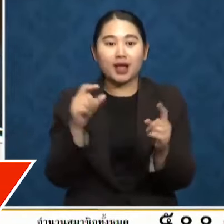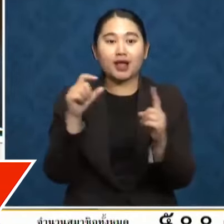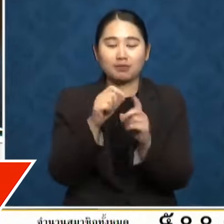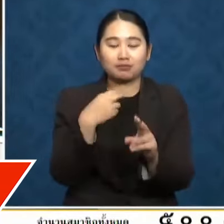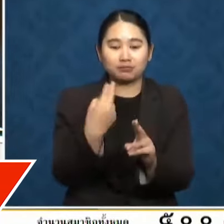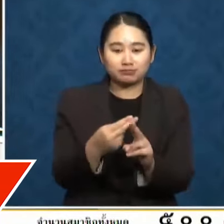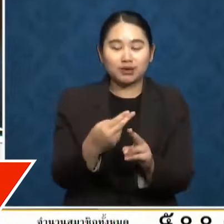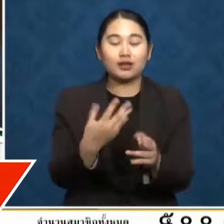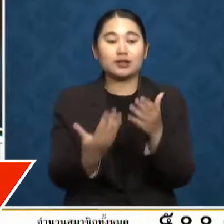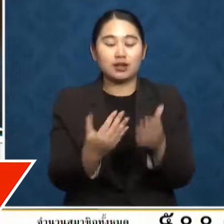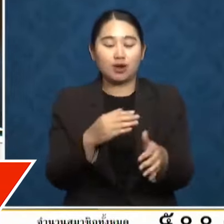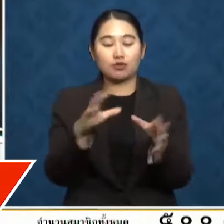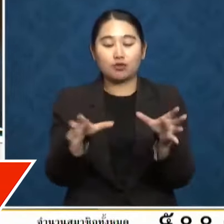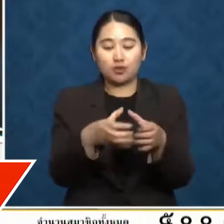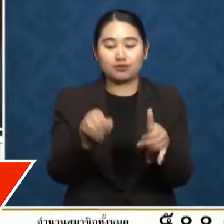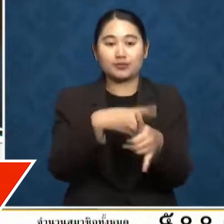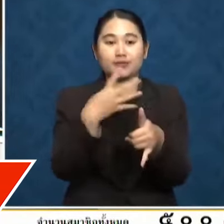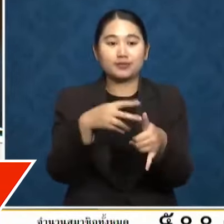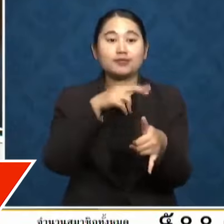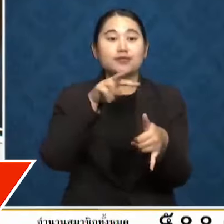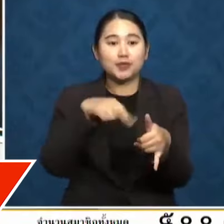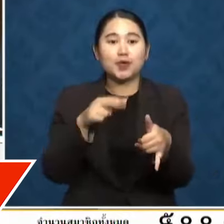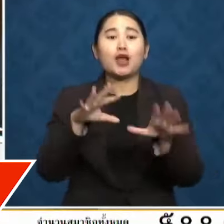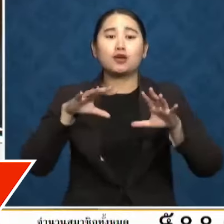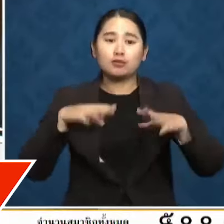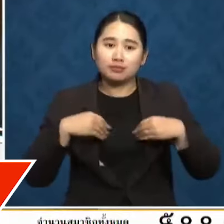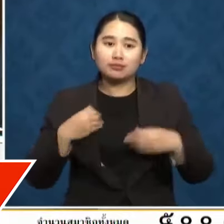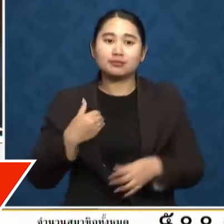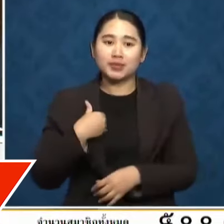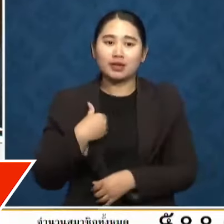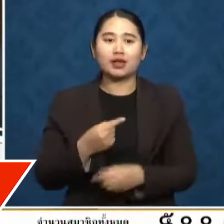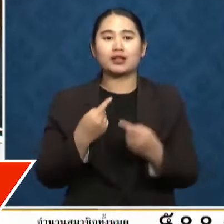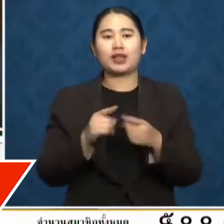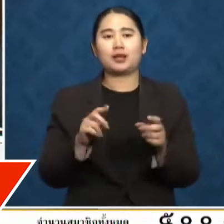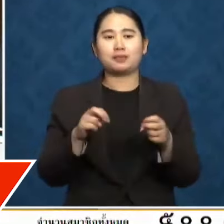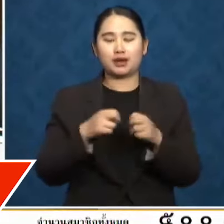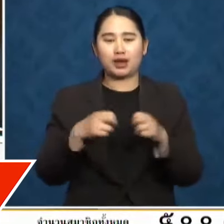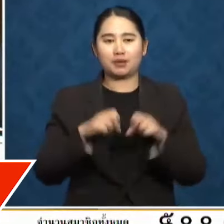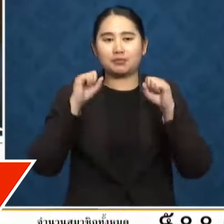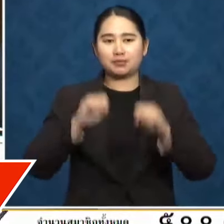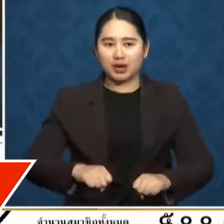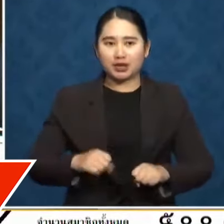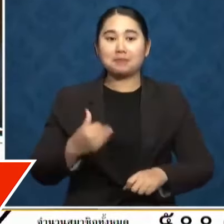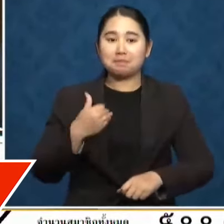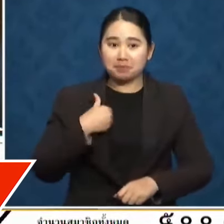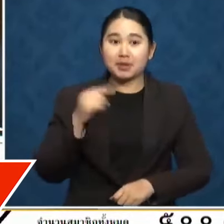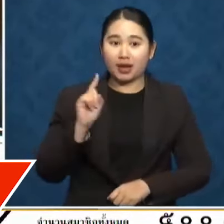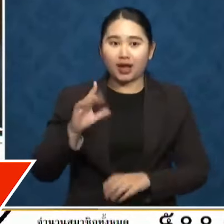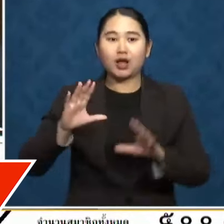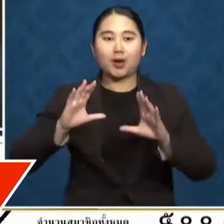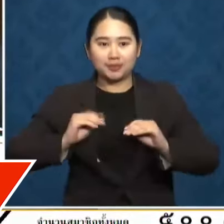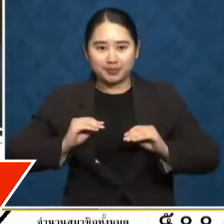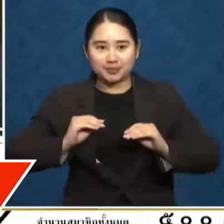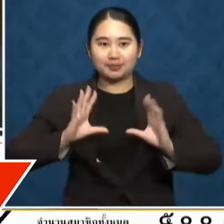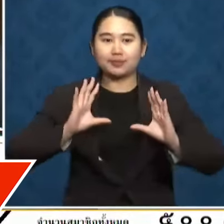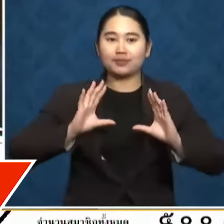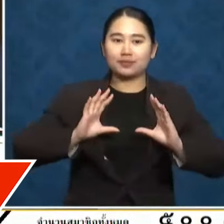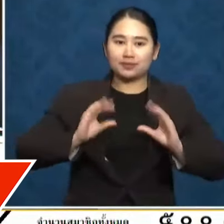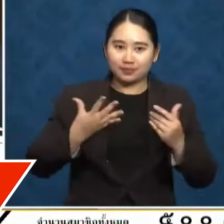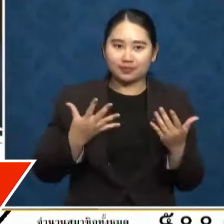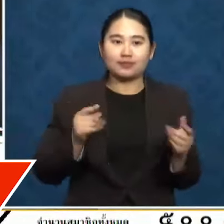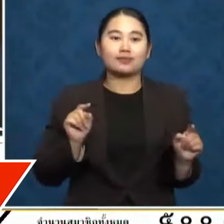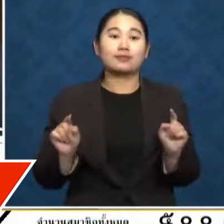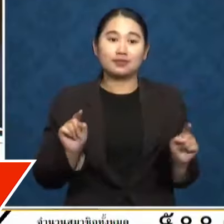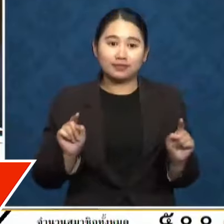หอวาการค้รองปุคคลผู้มคามหกอายทั้งเพศแต่วาช่องโงมติมนมแต่เพีงเห็นด้วยอื่อไม่เห็นด้วย